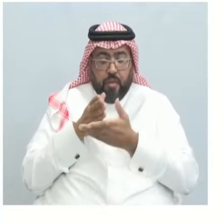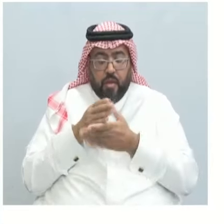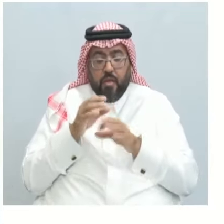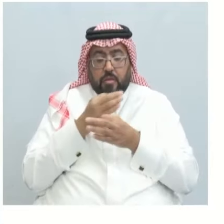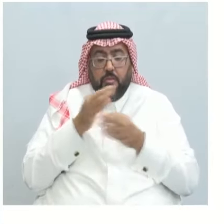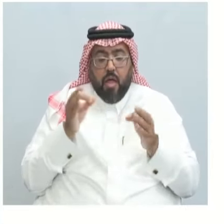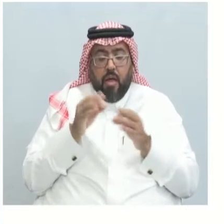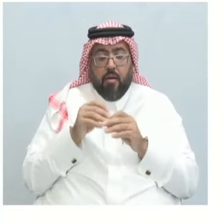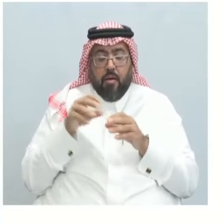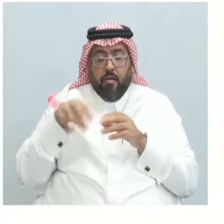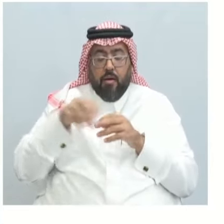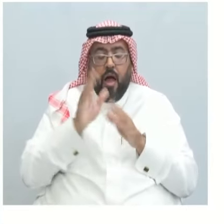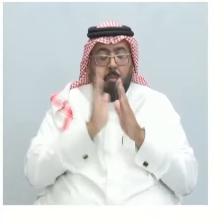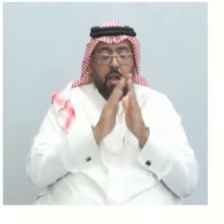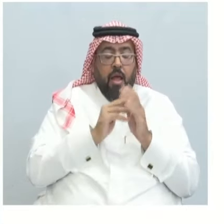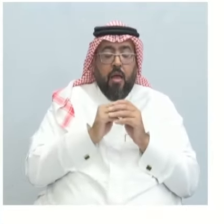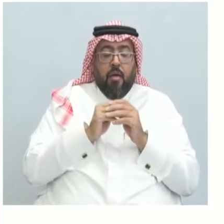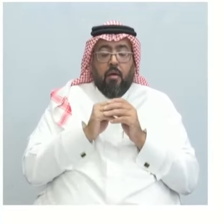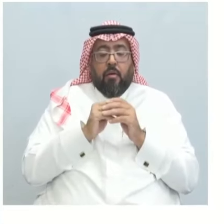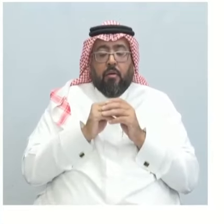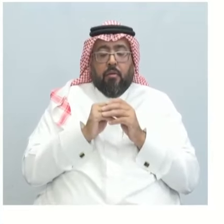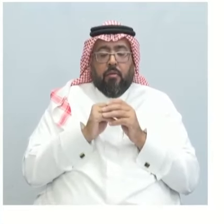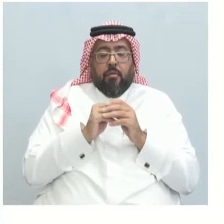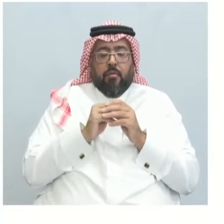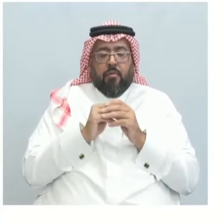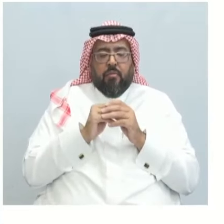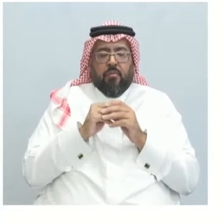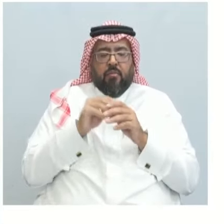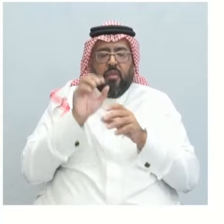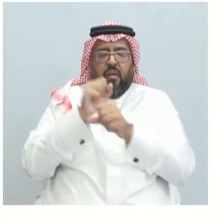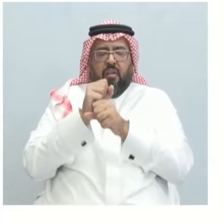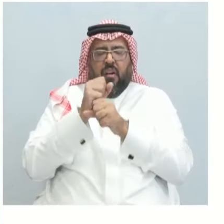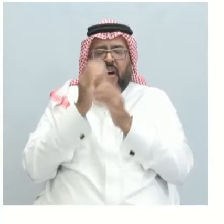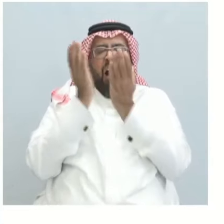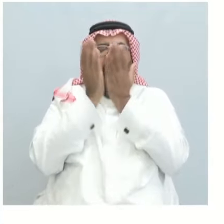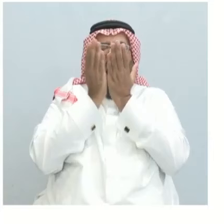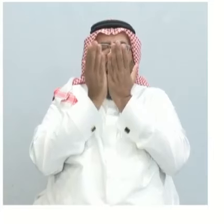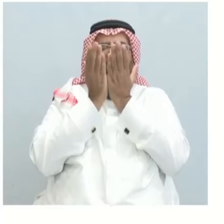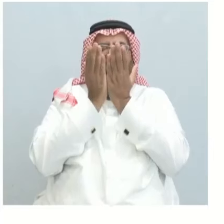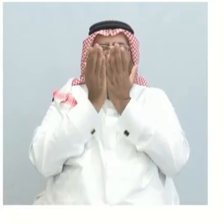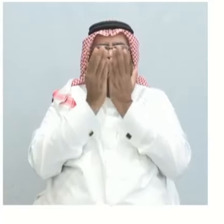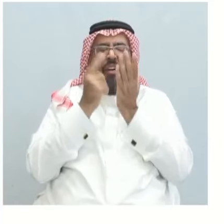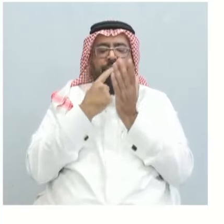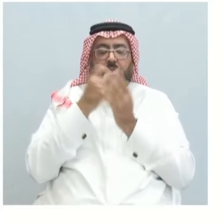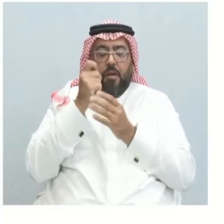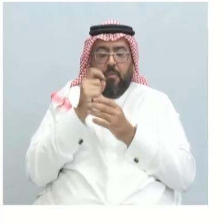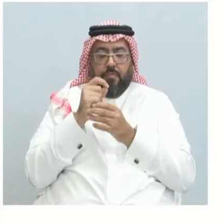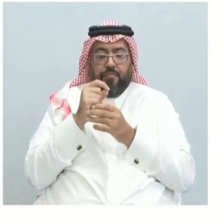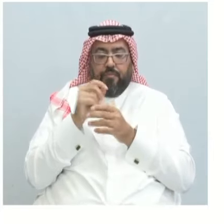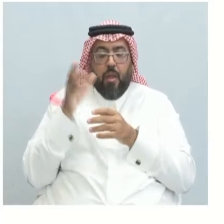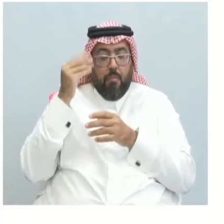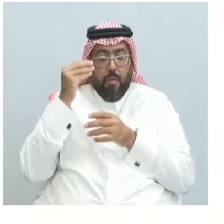جميع اجزاء الملف من ناحيه اخرى تخزن محركات الاقراص للحاله الصلبه